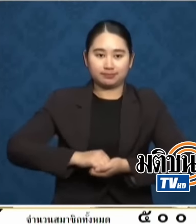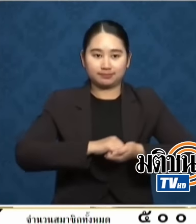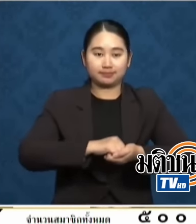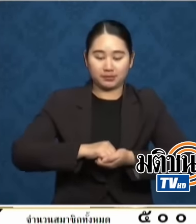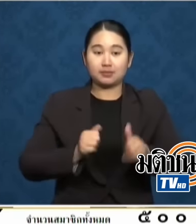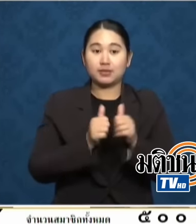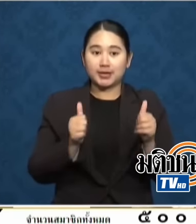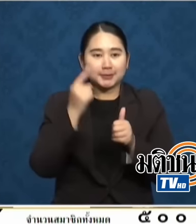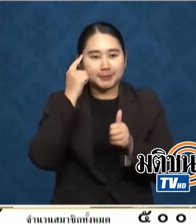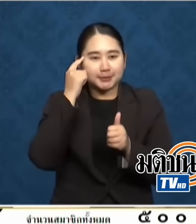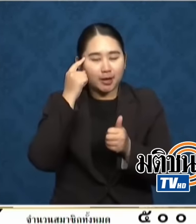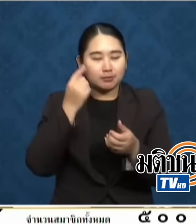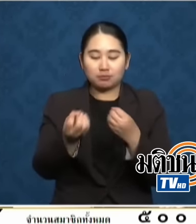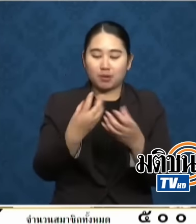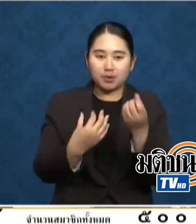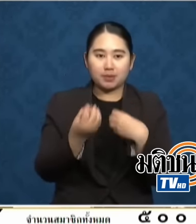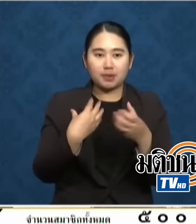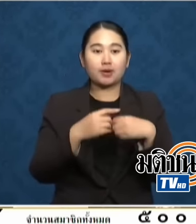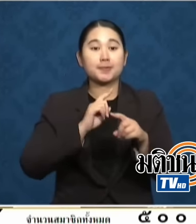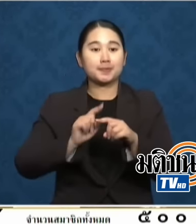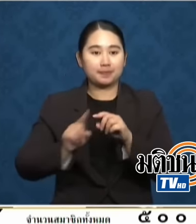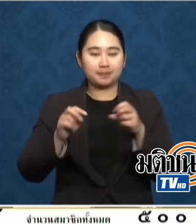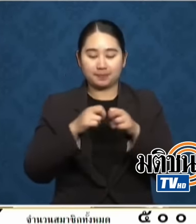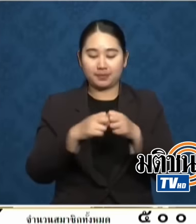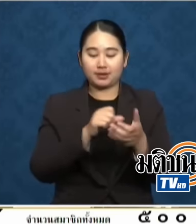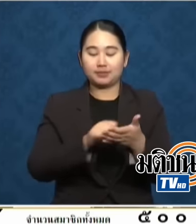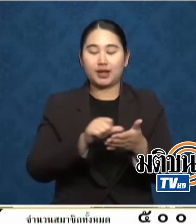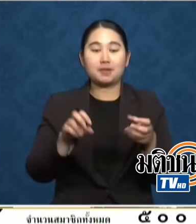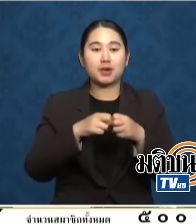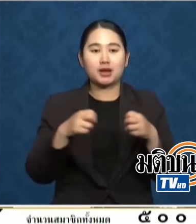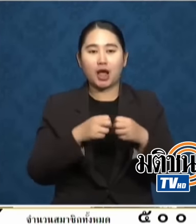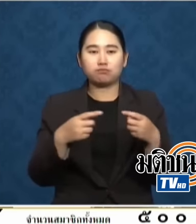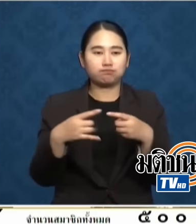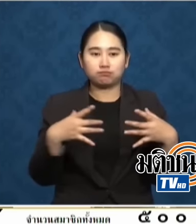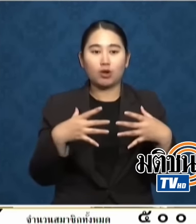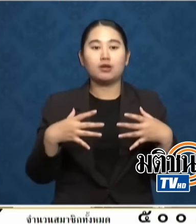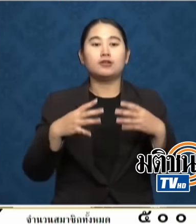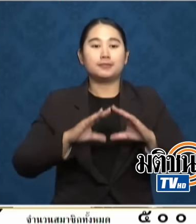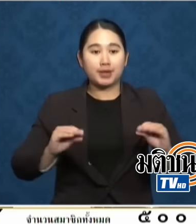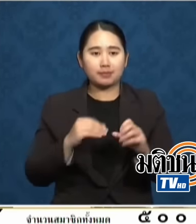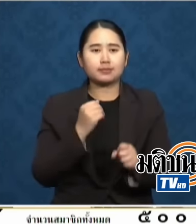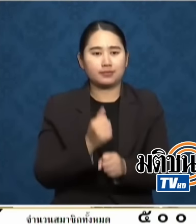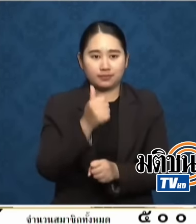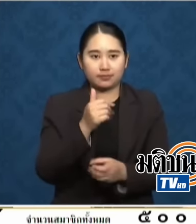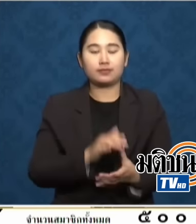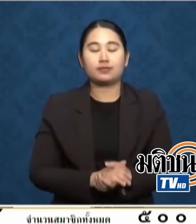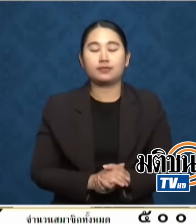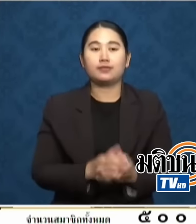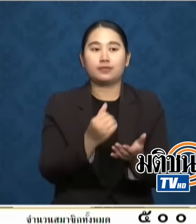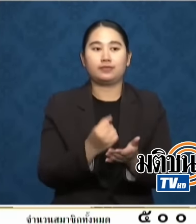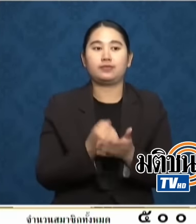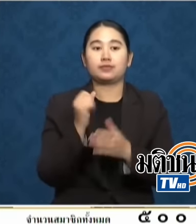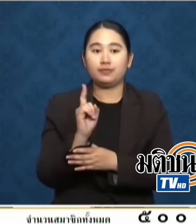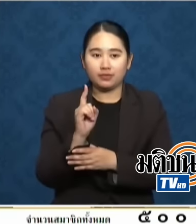นระดมความคิดจากประชาชนมาเพื่อแก้ปัญหาความขัดแย้งในจังหวัดชายแดนภาคใต้และที่สำคัญอีกอย่